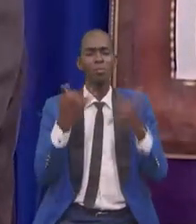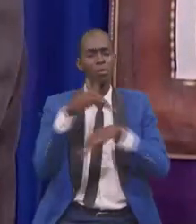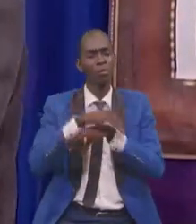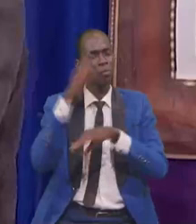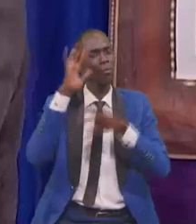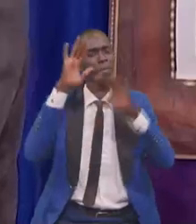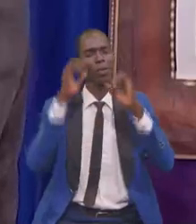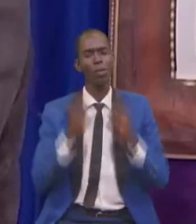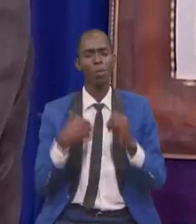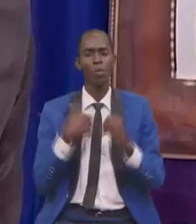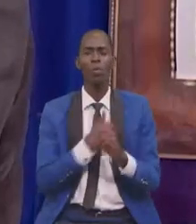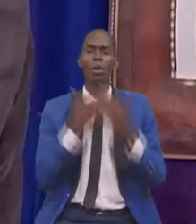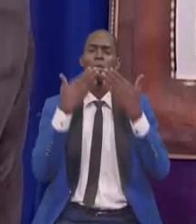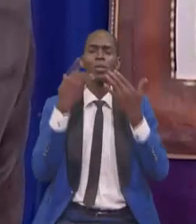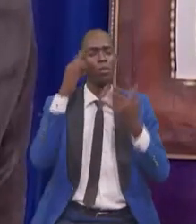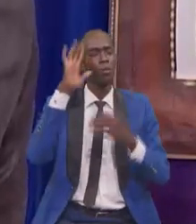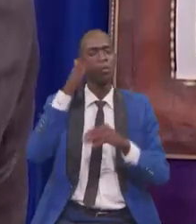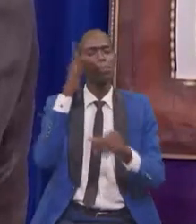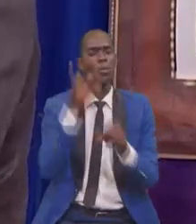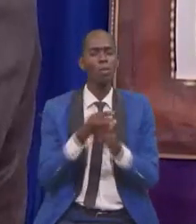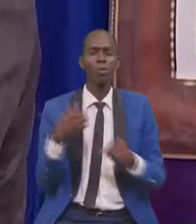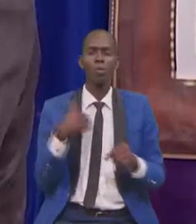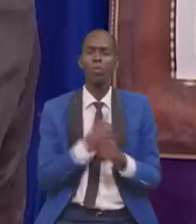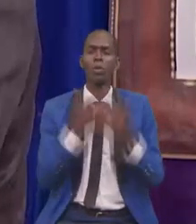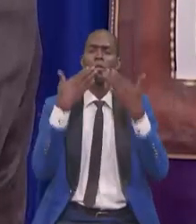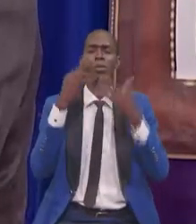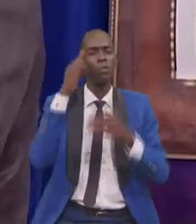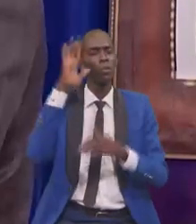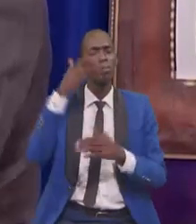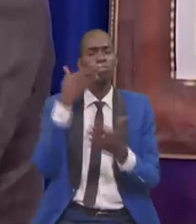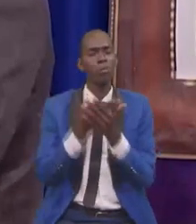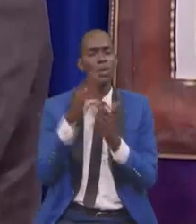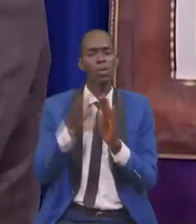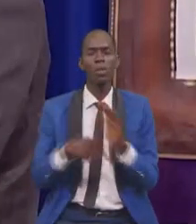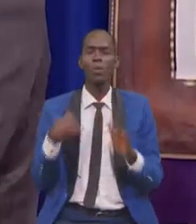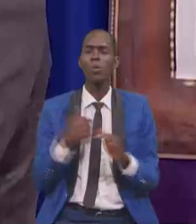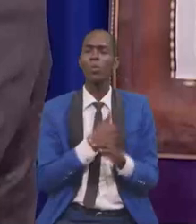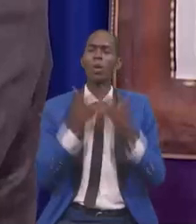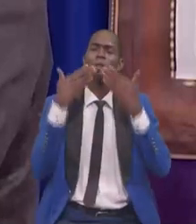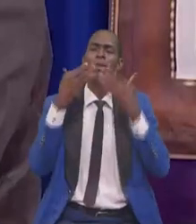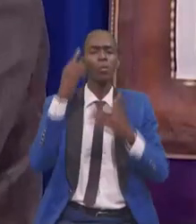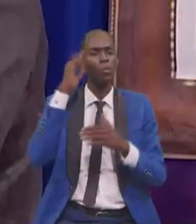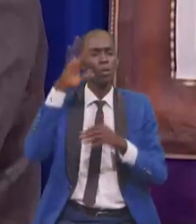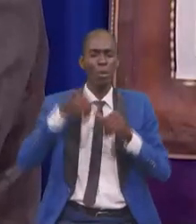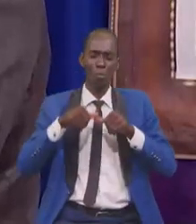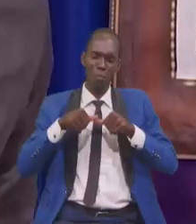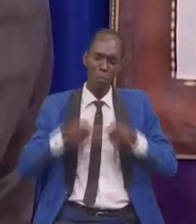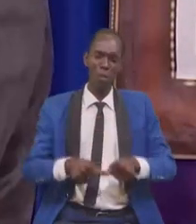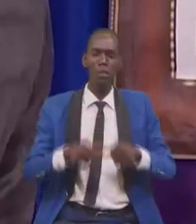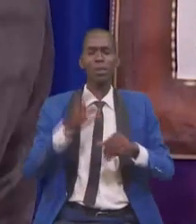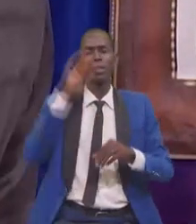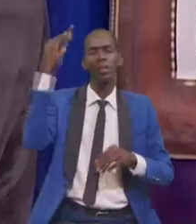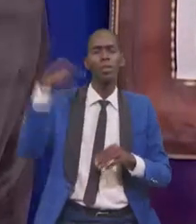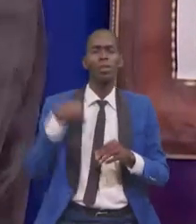remercions ce soir pour ta puissance, merci pour ta promesse, merci pour ta bonté, nous te disons merci pour ta